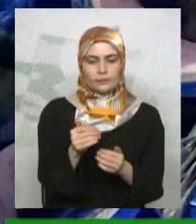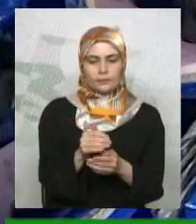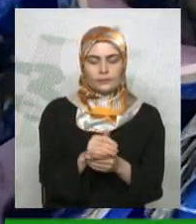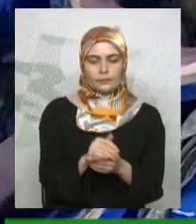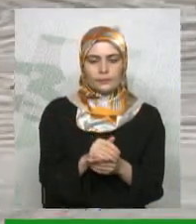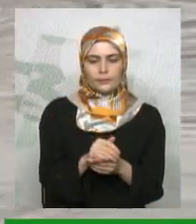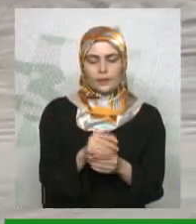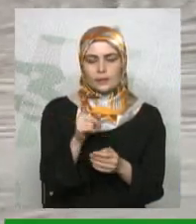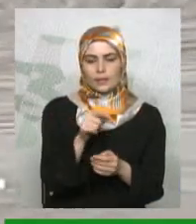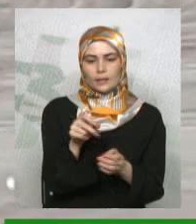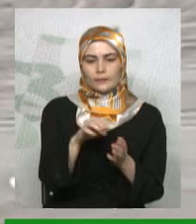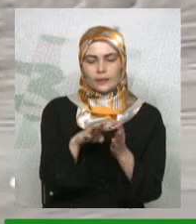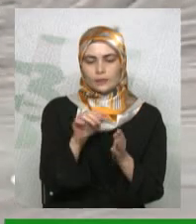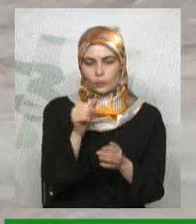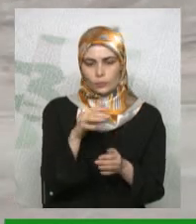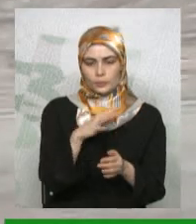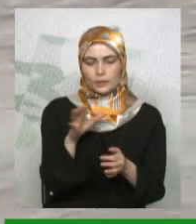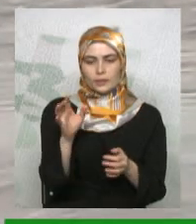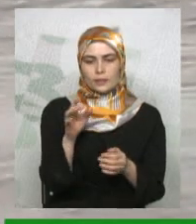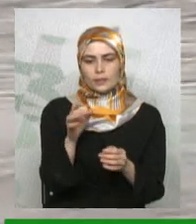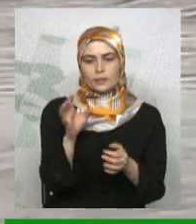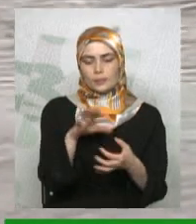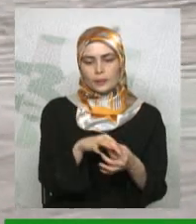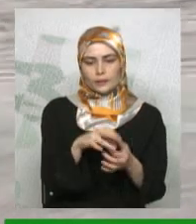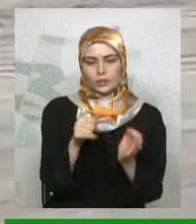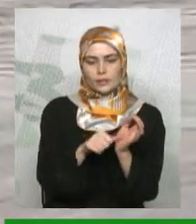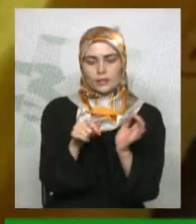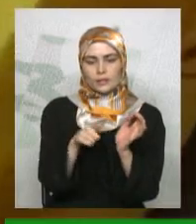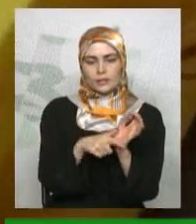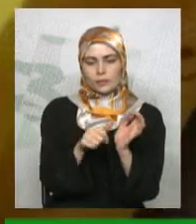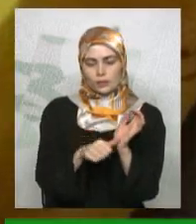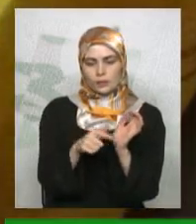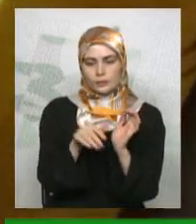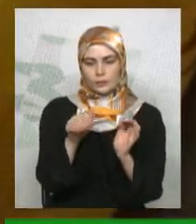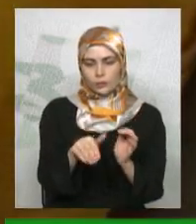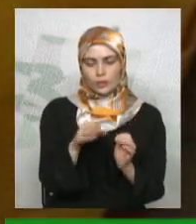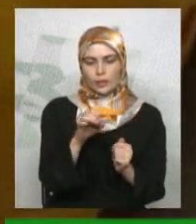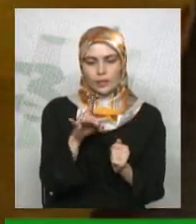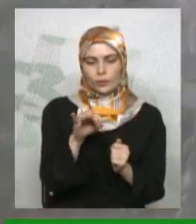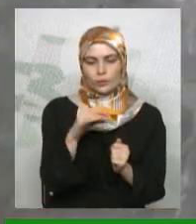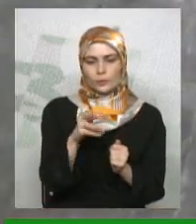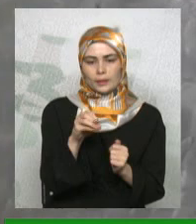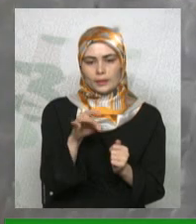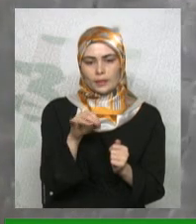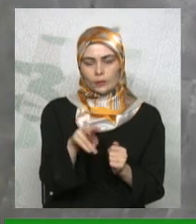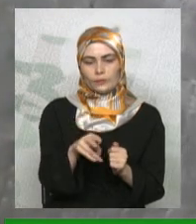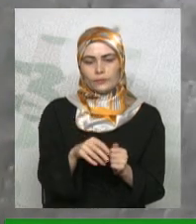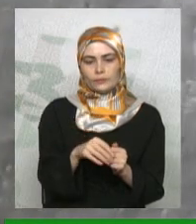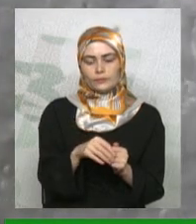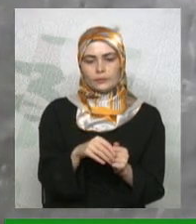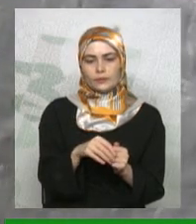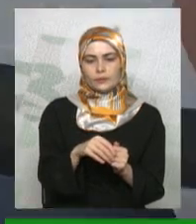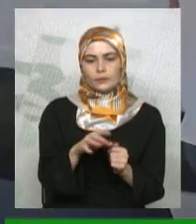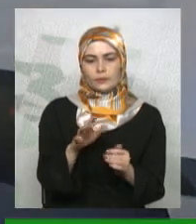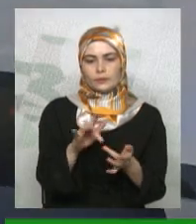с 2019 года заблокировано 67 тысяч и удалено 334 тысячи террористических материалов, распространяемых в интернете.